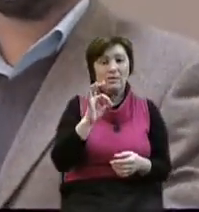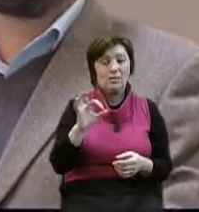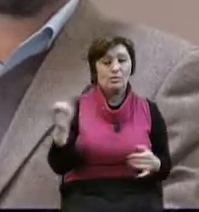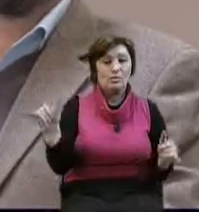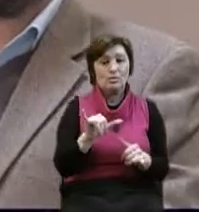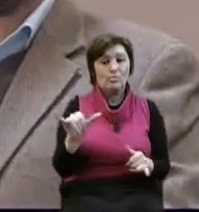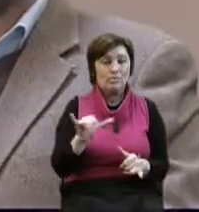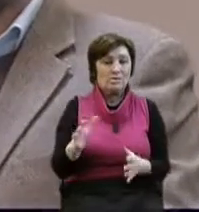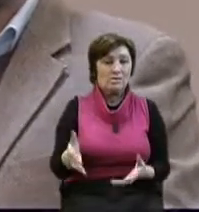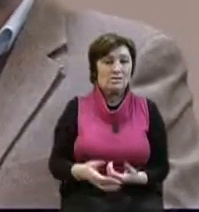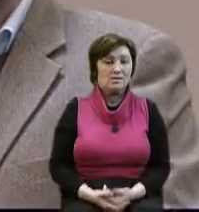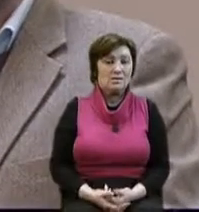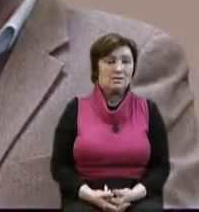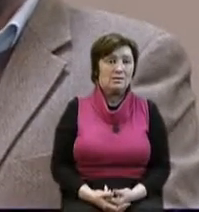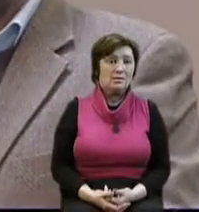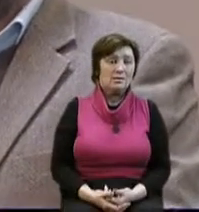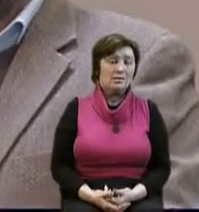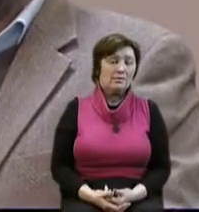скажем,